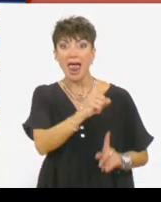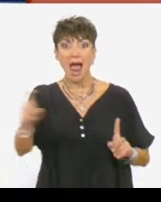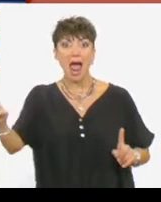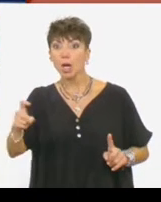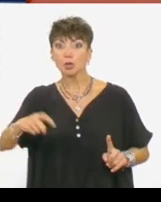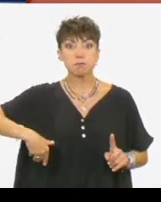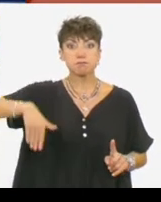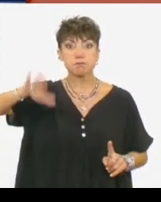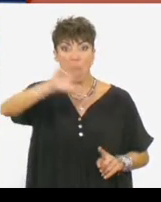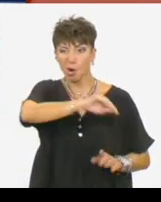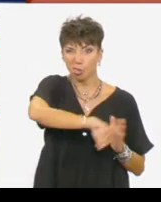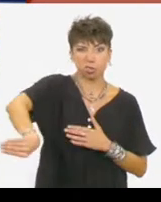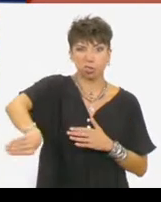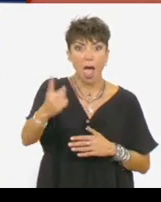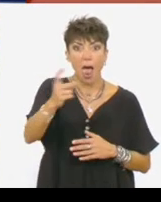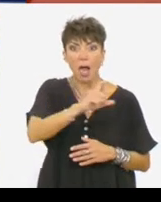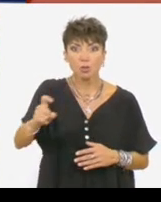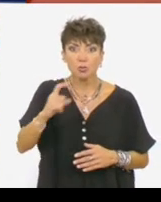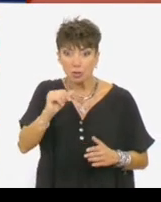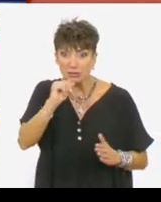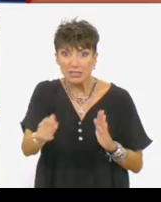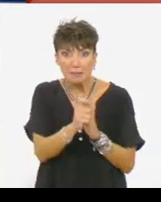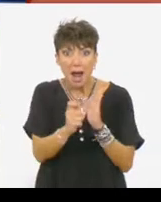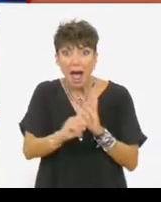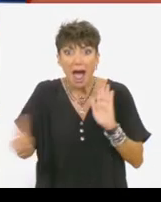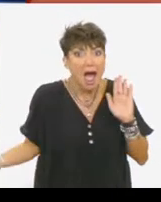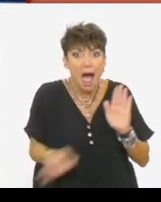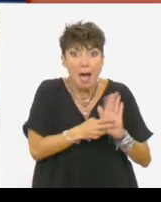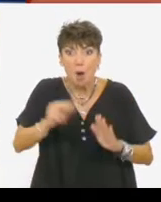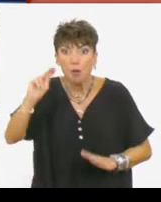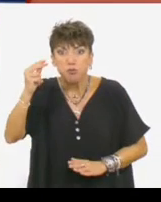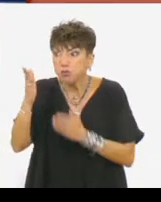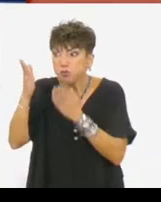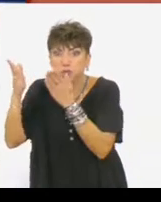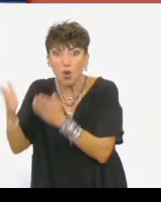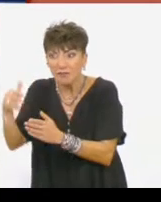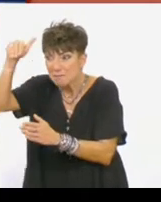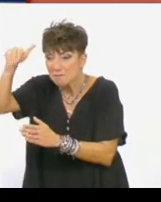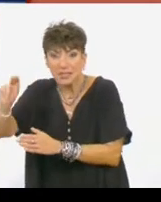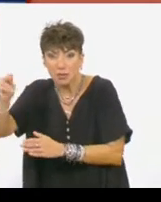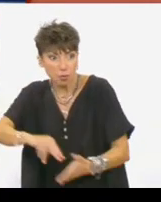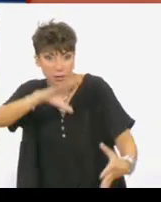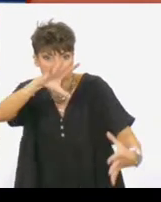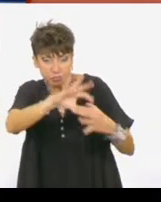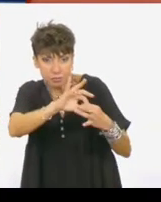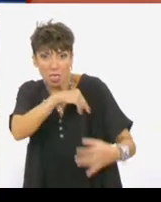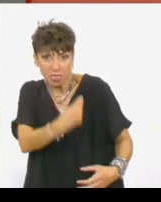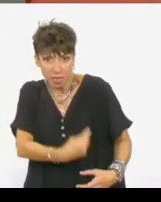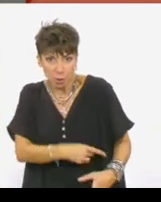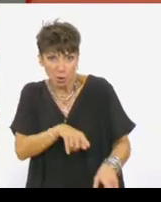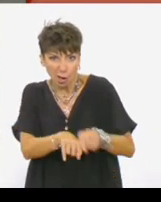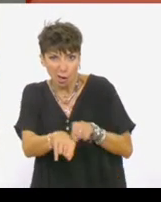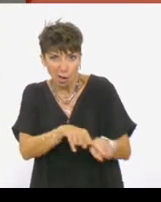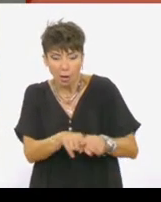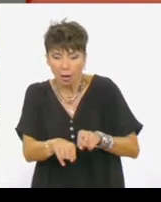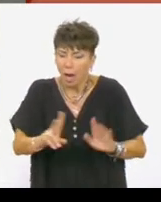Με βάση το Σύνταγμα όμως απαγορεύεται βουλευτής να συνάπτει συμβάσεις έστω και με τον ευρύτερο δημόσιο τομέα.